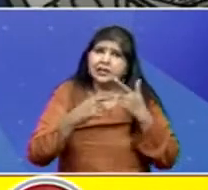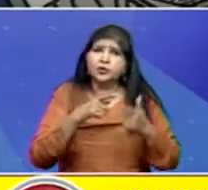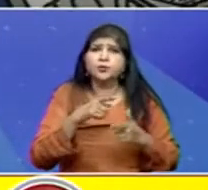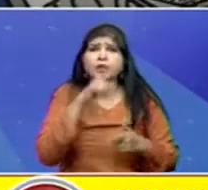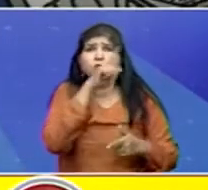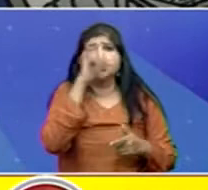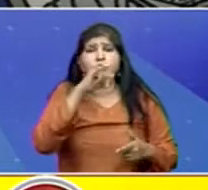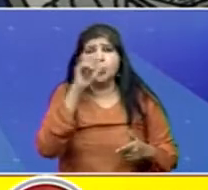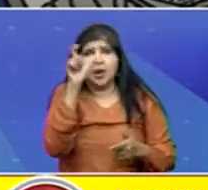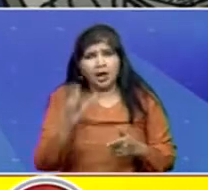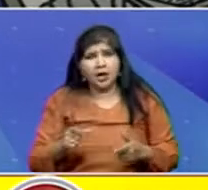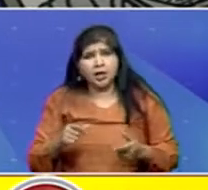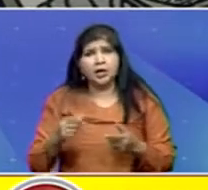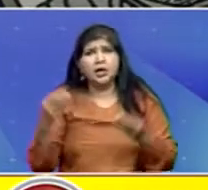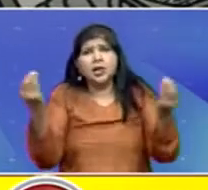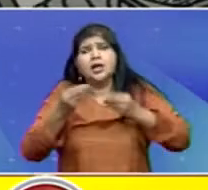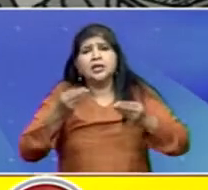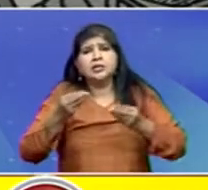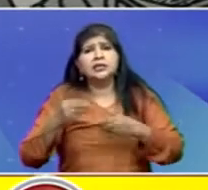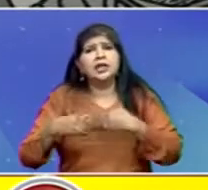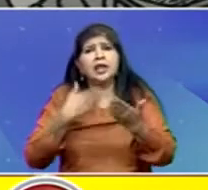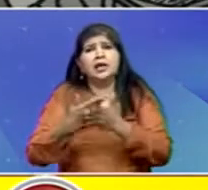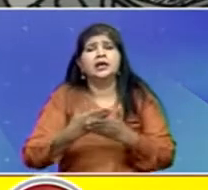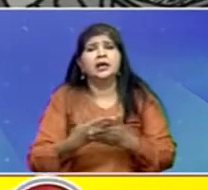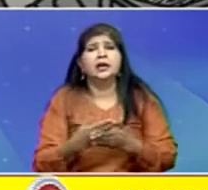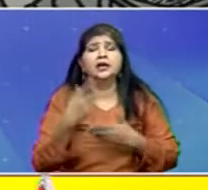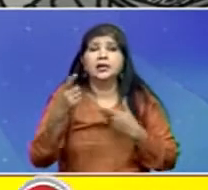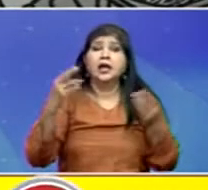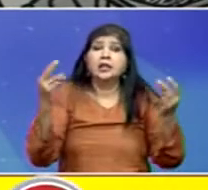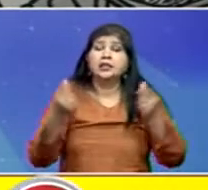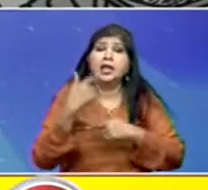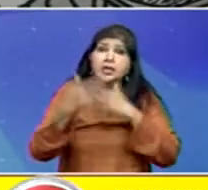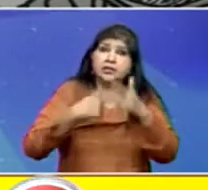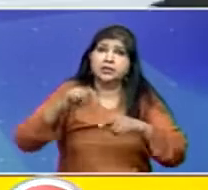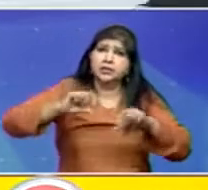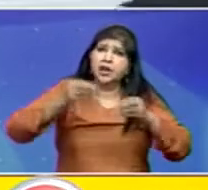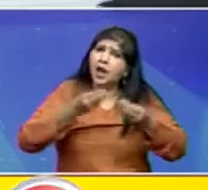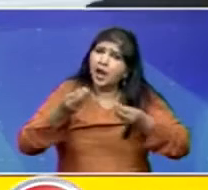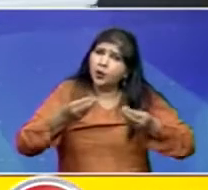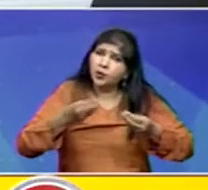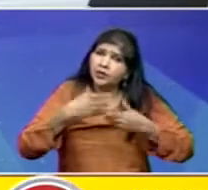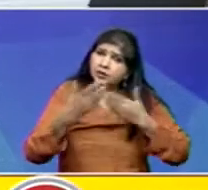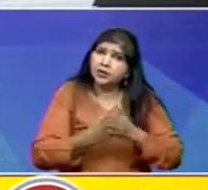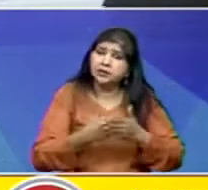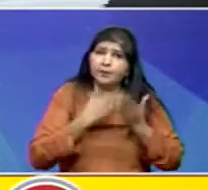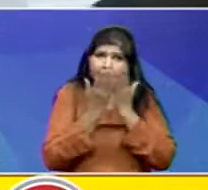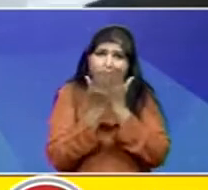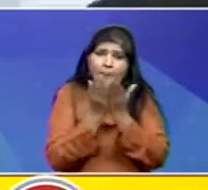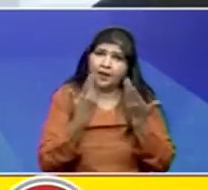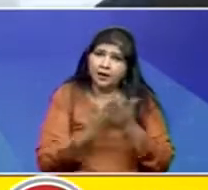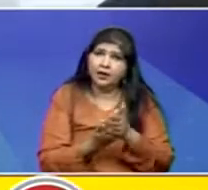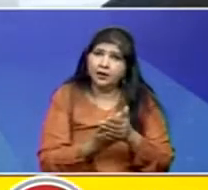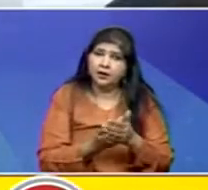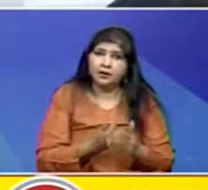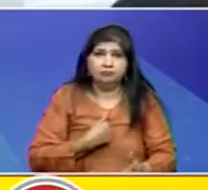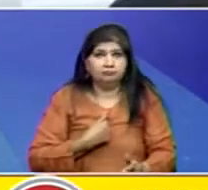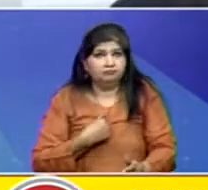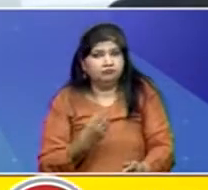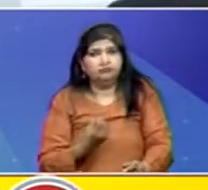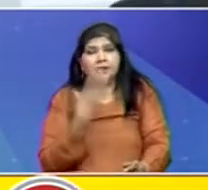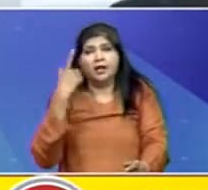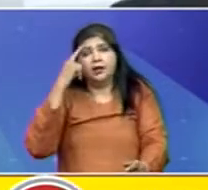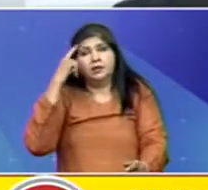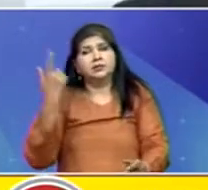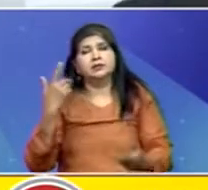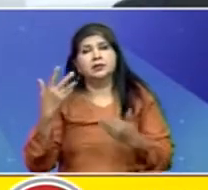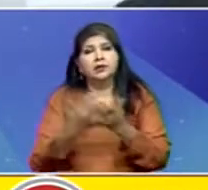जिसमें गनित बहुत ही सरल और बहुत ही तेज हो जाता था, जब मैंने वो पढ़ा तो मुझे बहुत प्रेवनवा